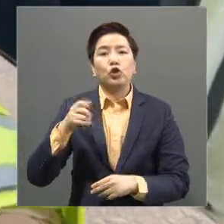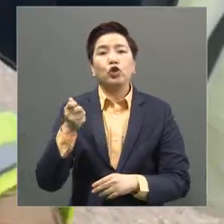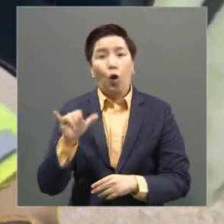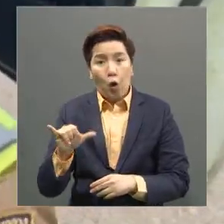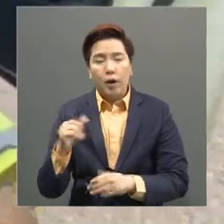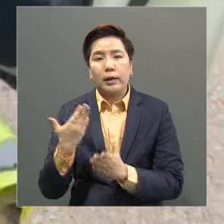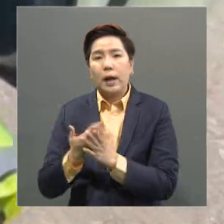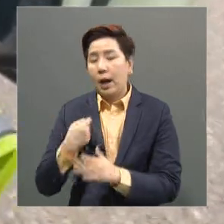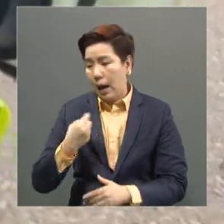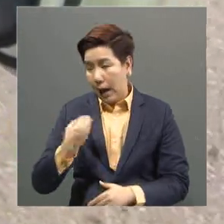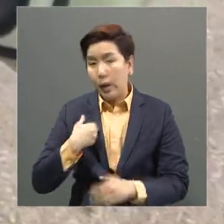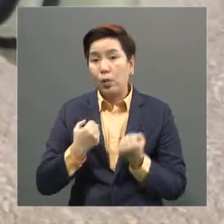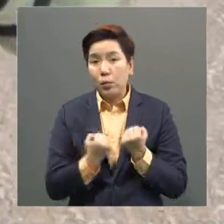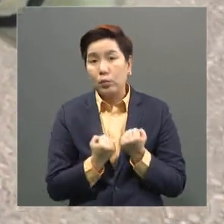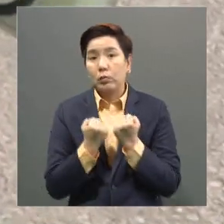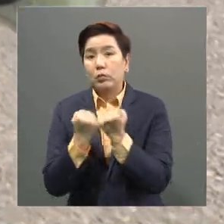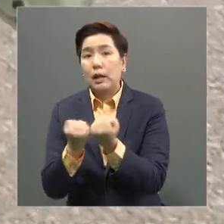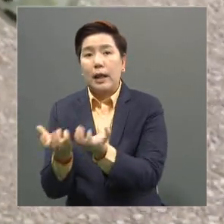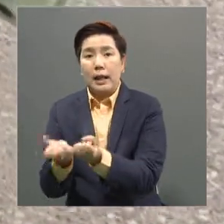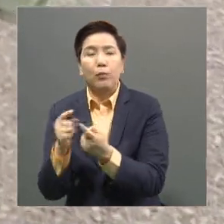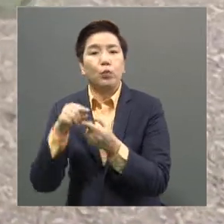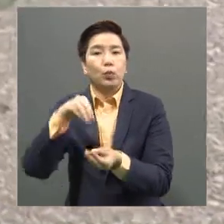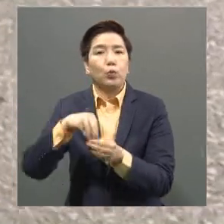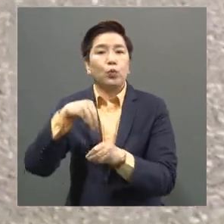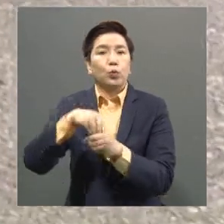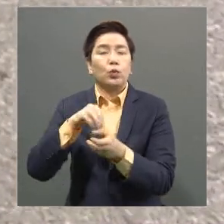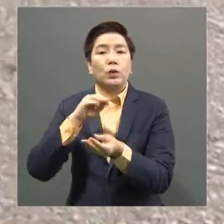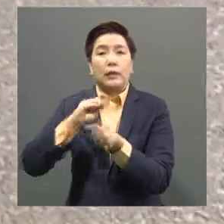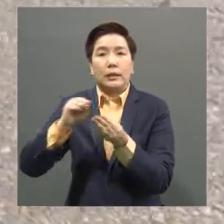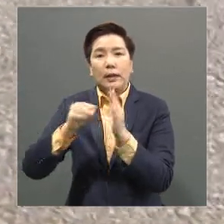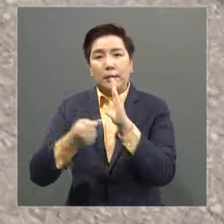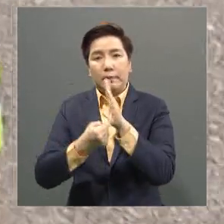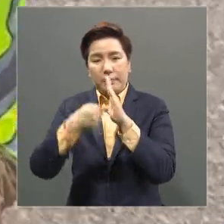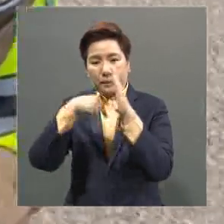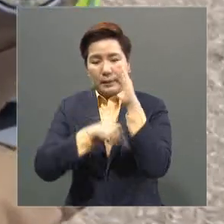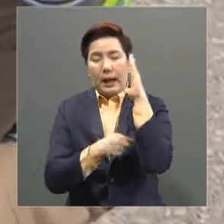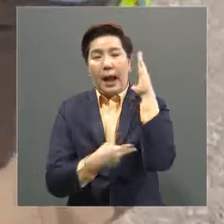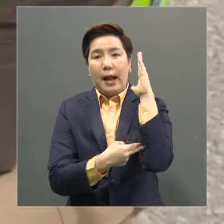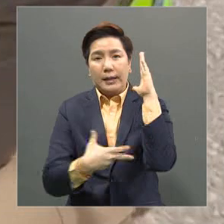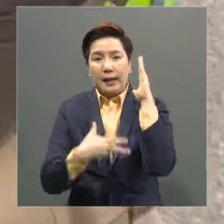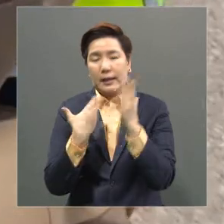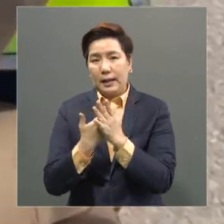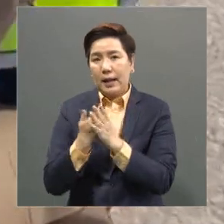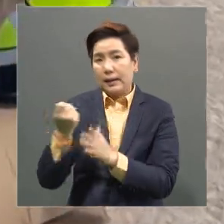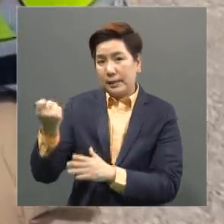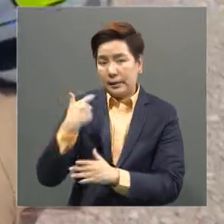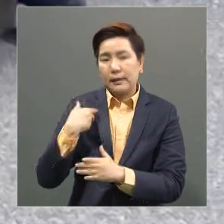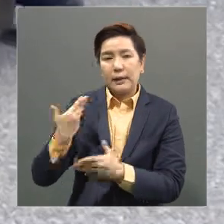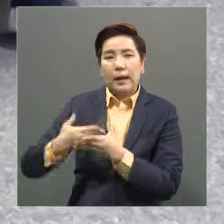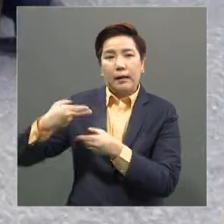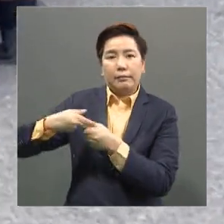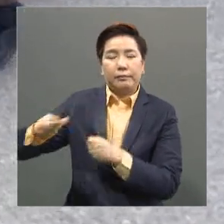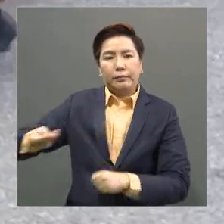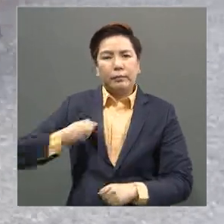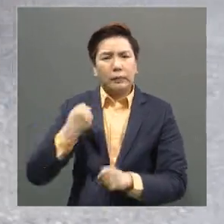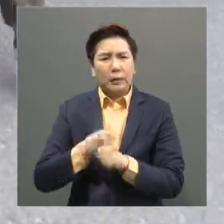ค่ะให้ไปรับแรงงานเหล่านี้จากจังหวัดฉะเชิงเทราออกไปส่งที่อำเภอหาดใหญ่จังหวัดสงขลาก็ได้ค่าจ้างมาได้ค่าน้ำมันมาแล้ว